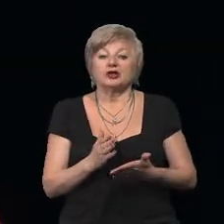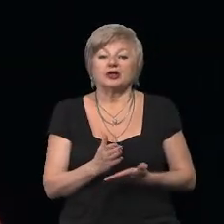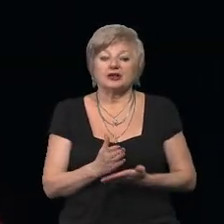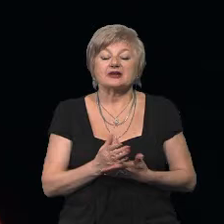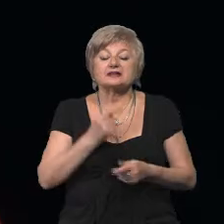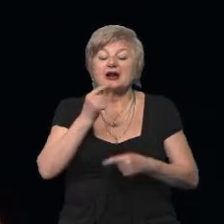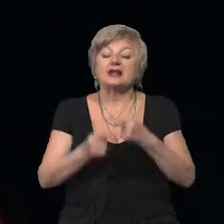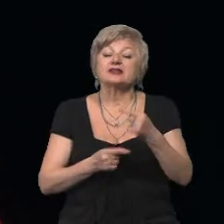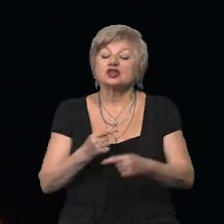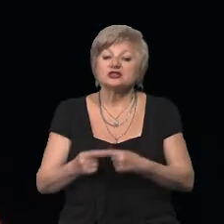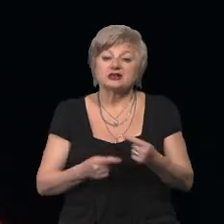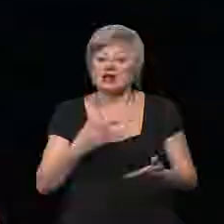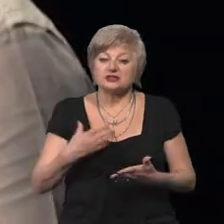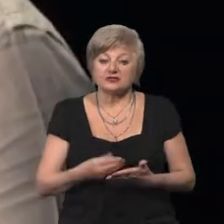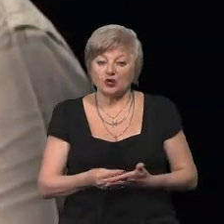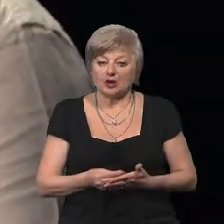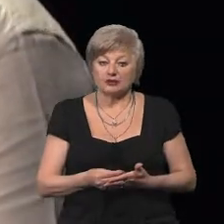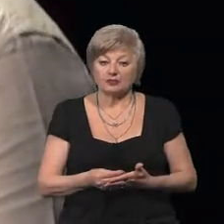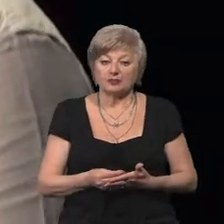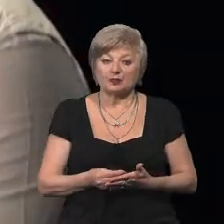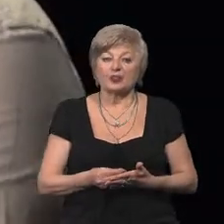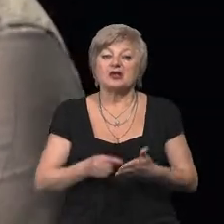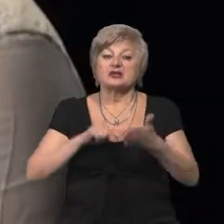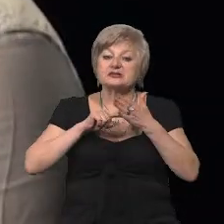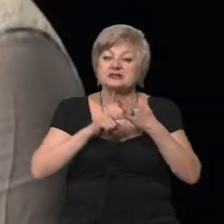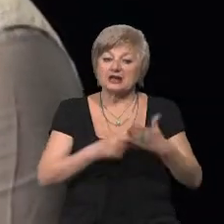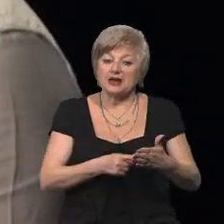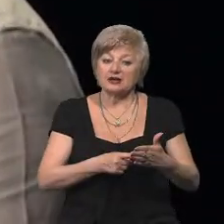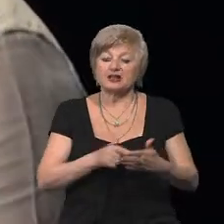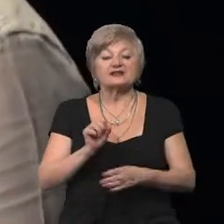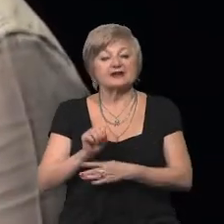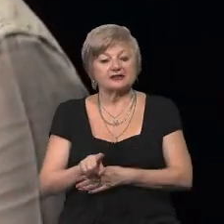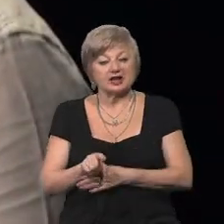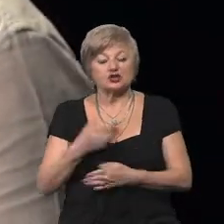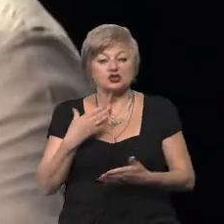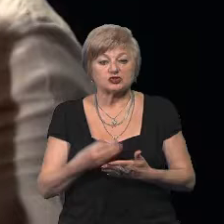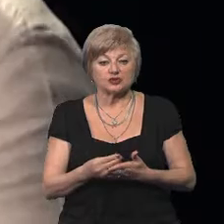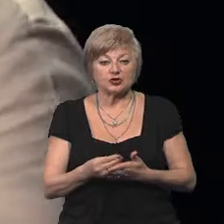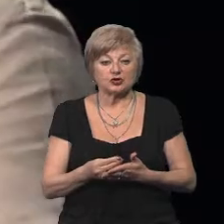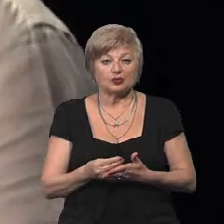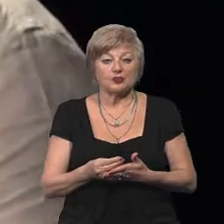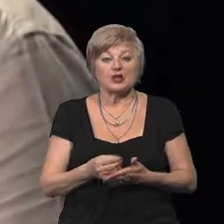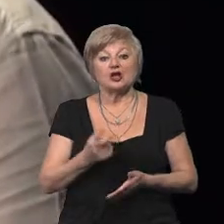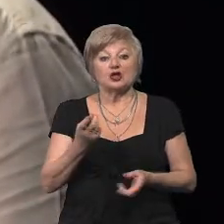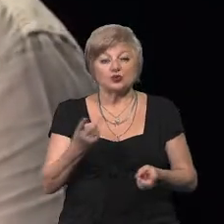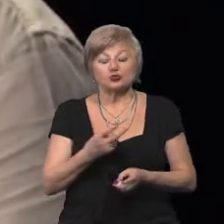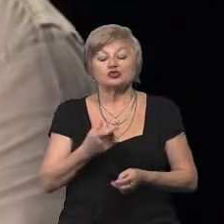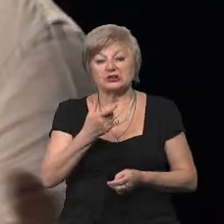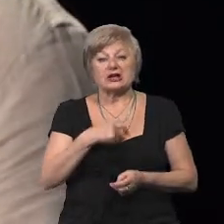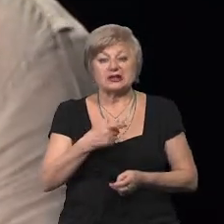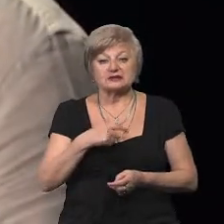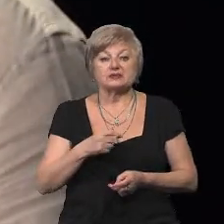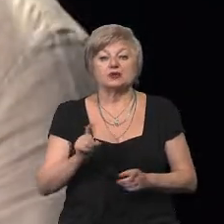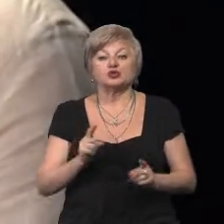традиции, да, но исходя из этого у них есть свои цели, свои задачи, которые их руководители для себя и для аудитории своей,